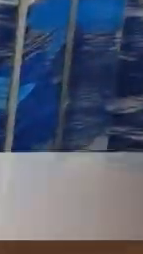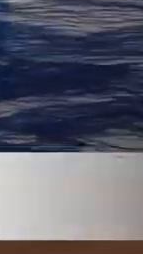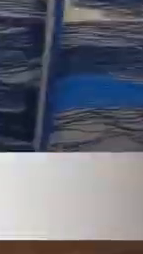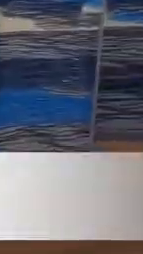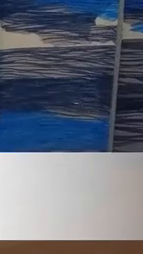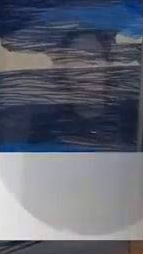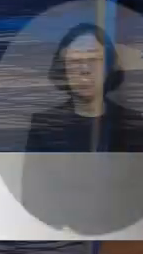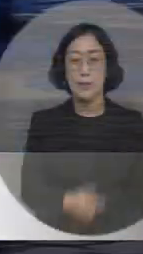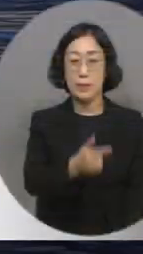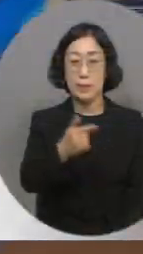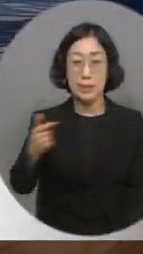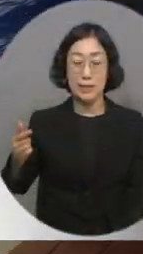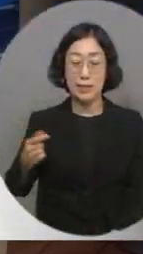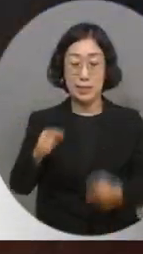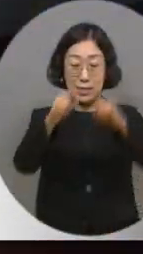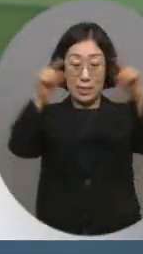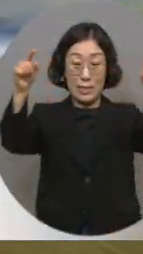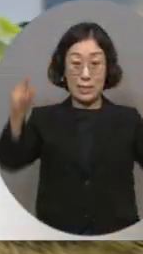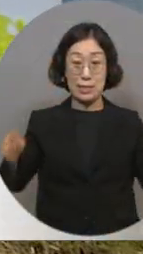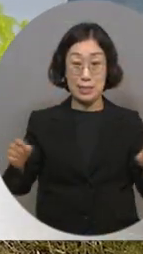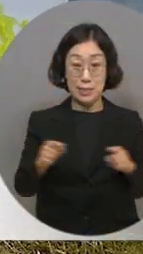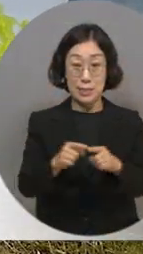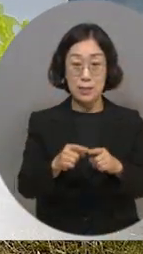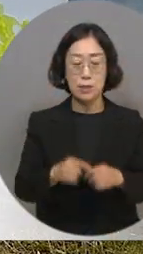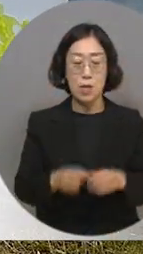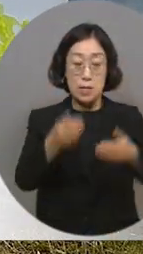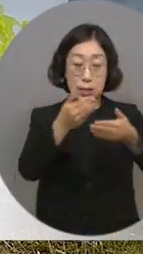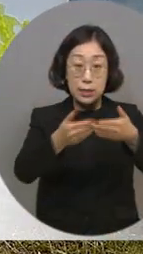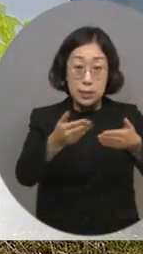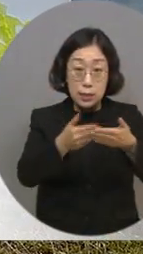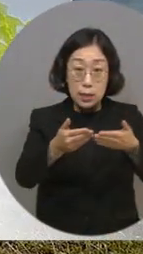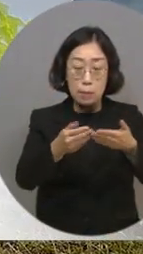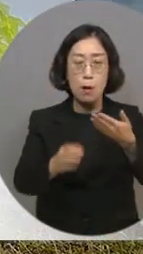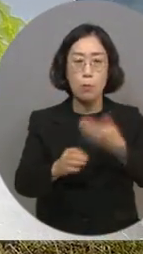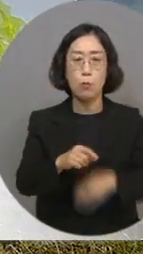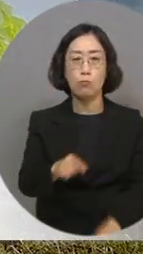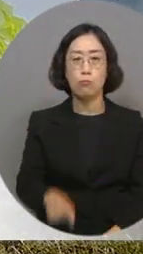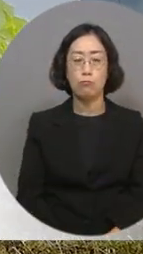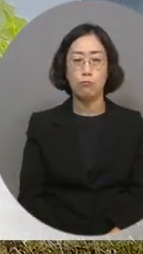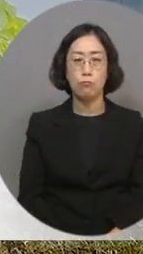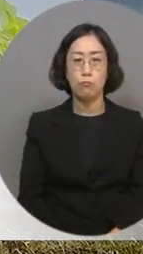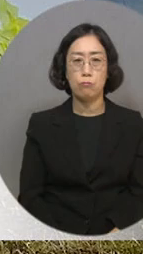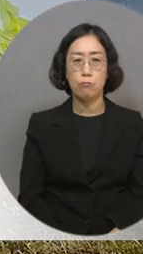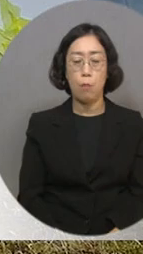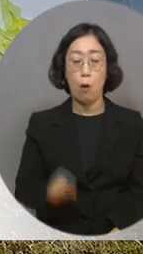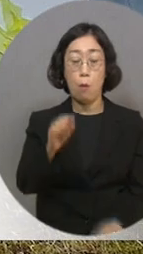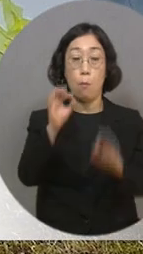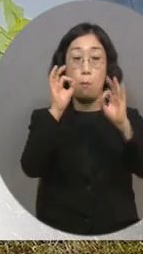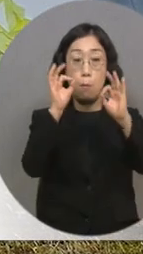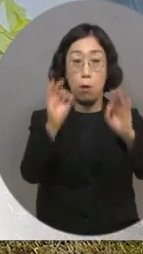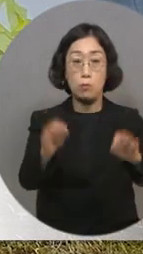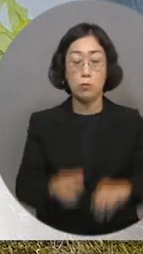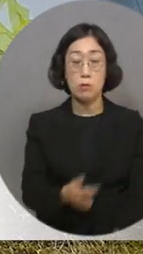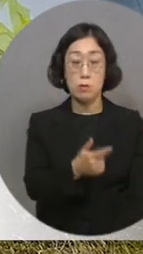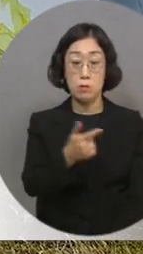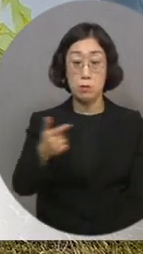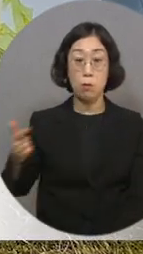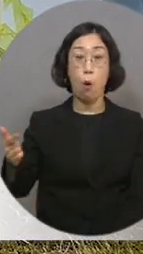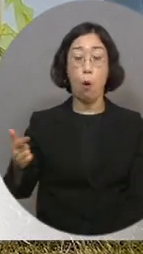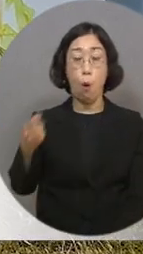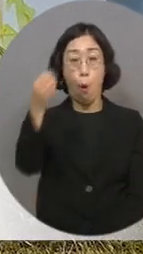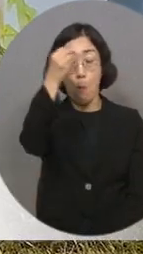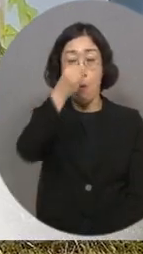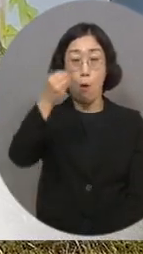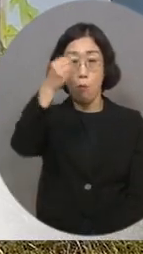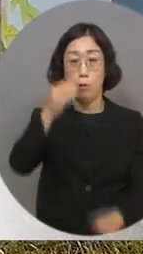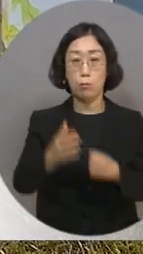사실 큰 캔버스를 가지고 나가서 이제 작업을 하면 이제 우리가 그냥 앞에서 봤을 때는 이 캔버스 자체 압도가